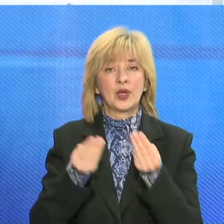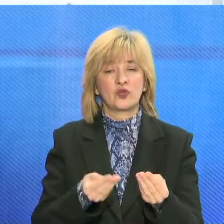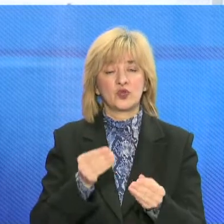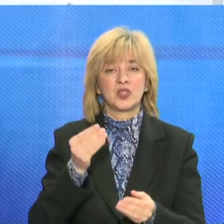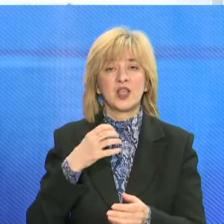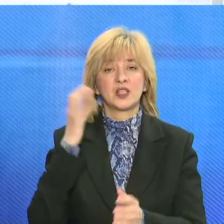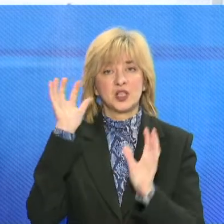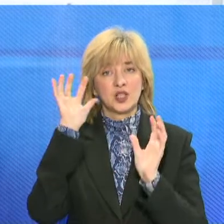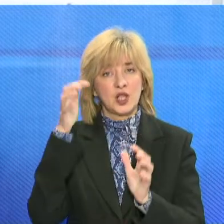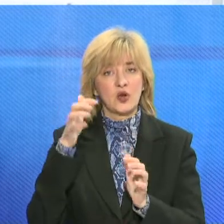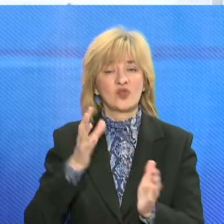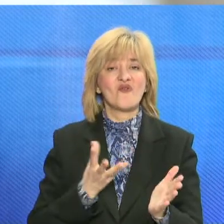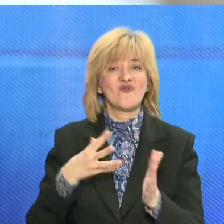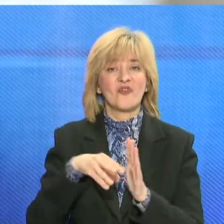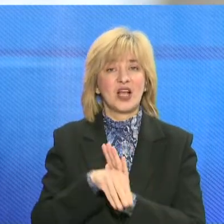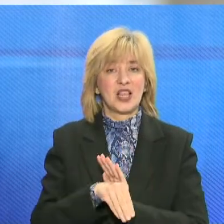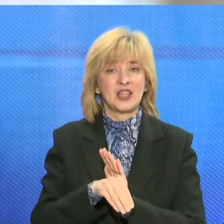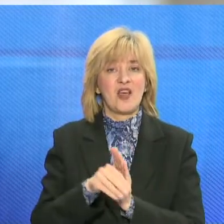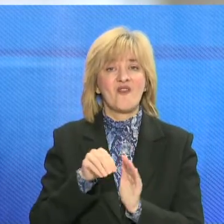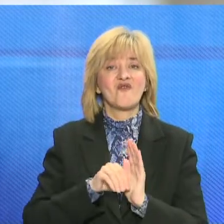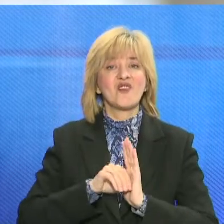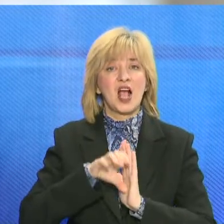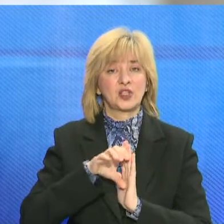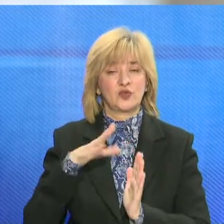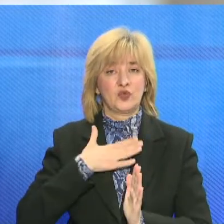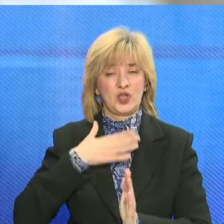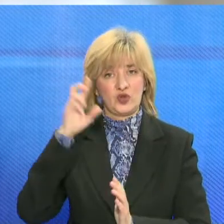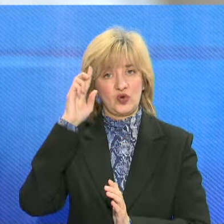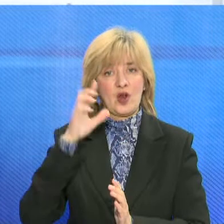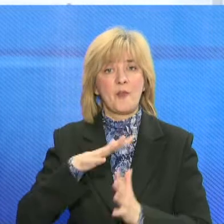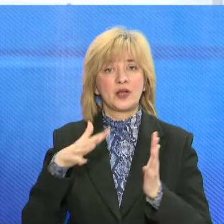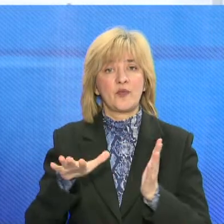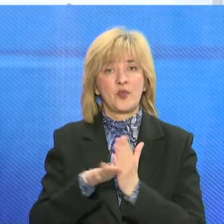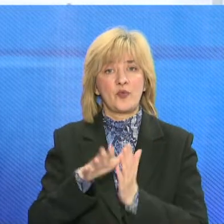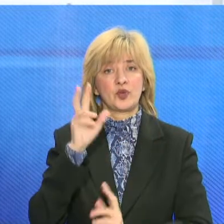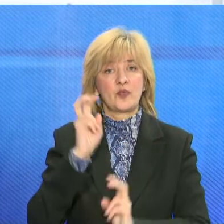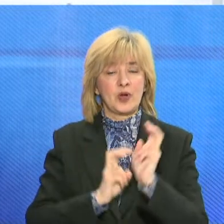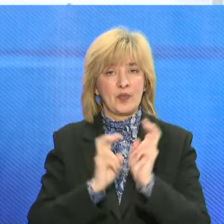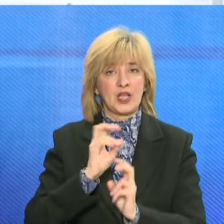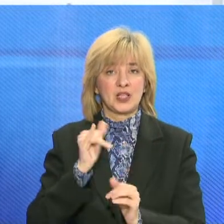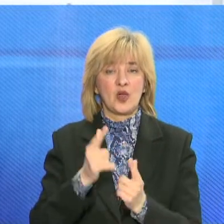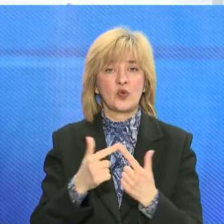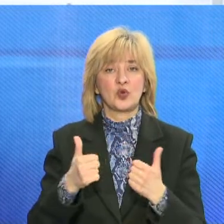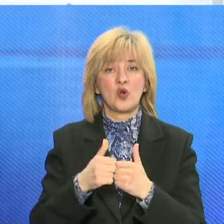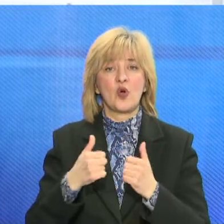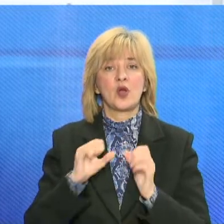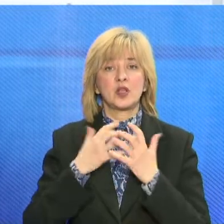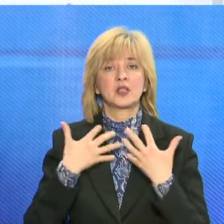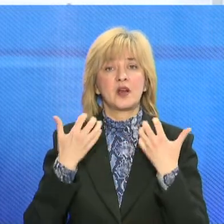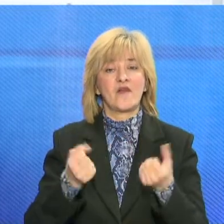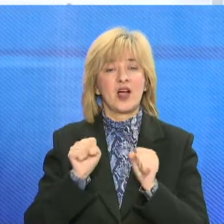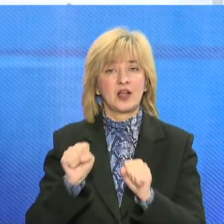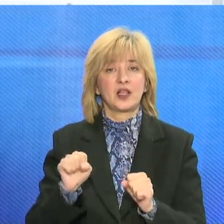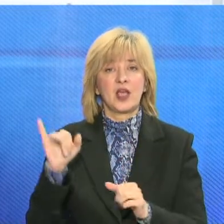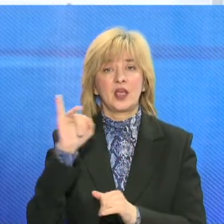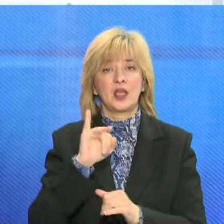казну нашей страны. Большая помощь этого предприятия и учреждениям здравоохранения. Это и УЗИ-оборудование,